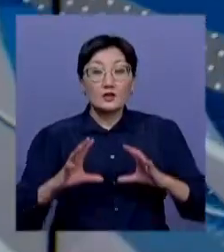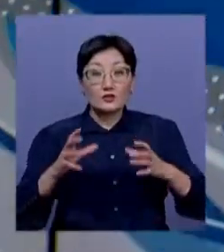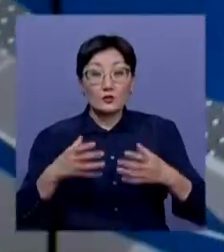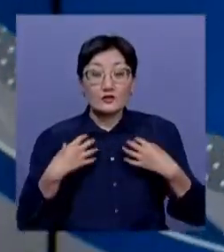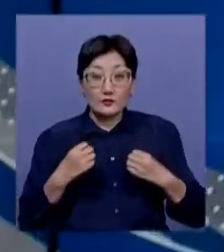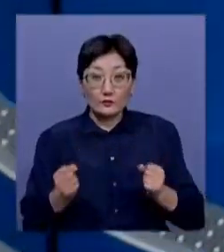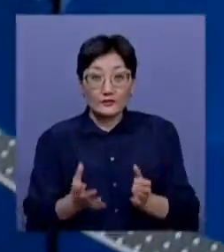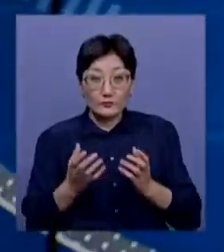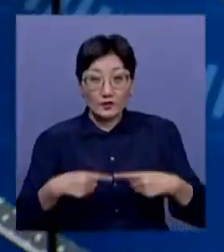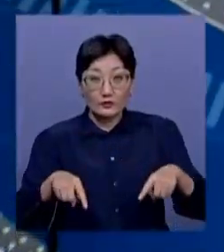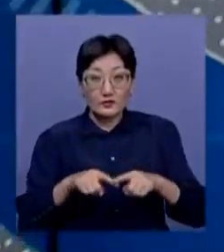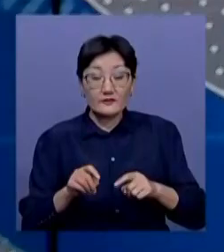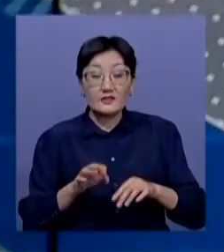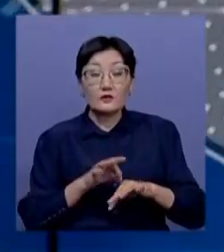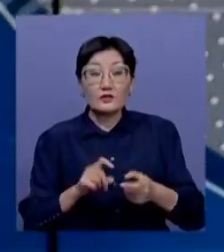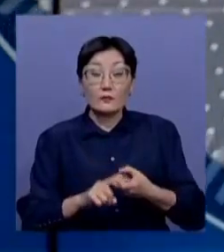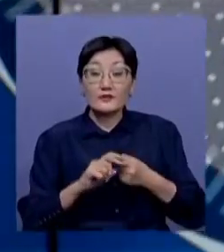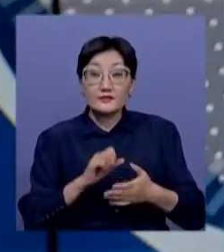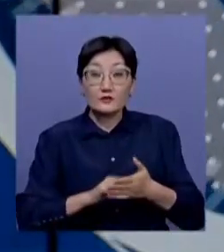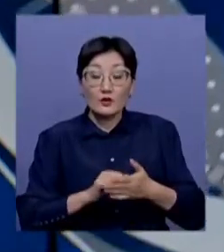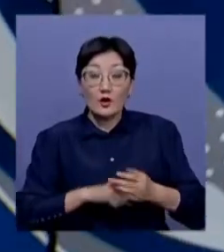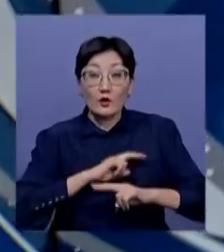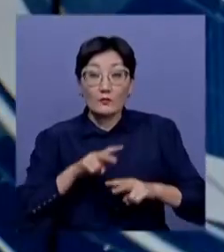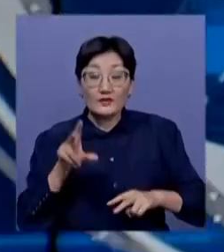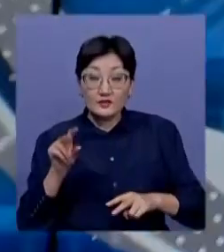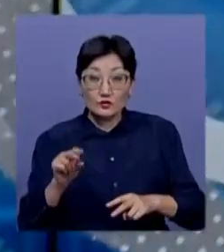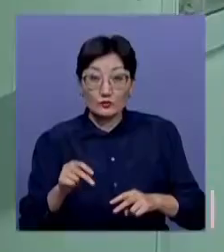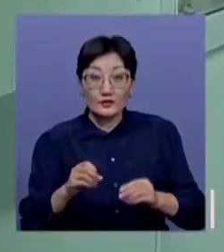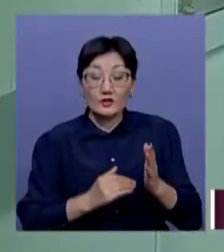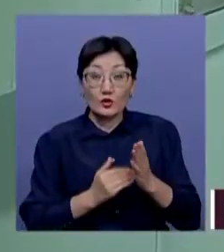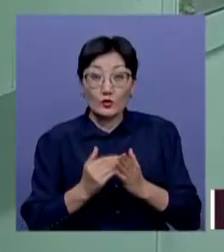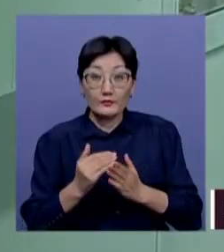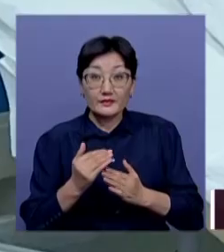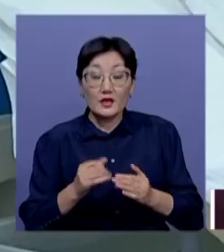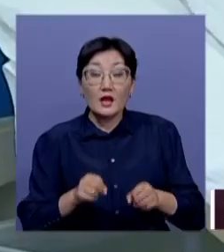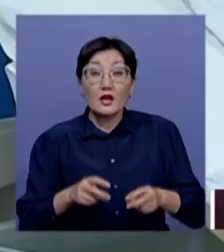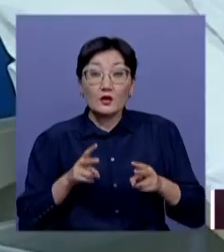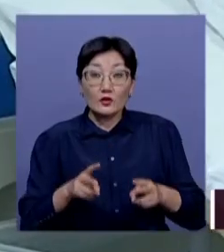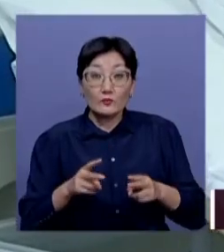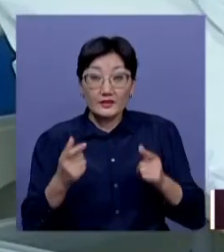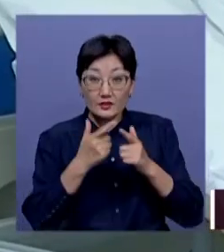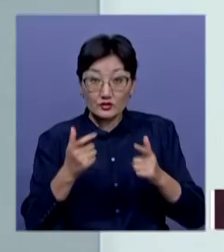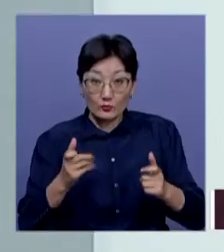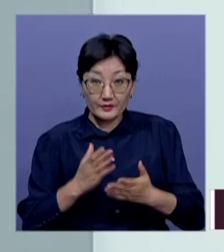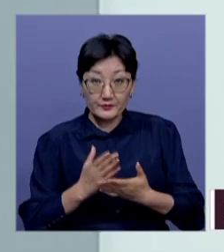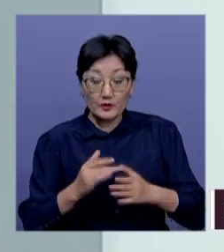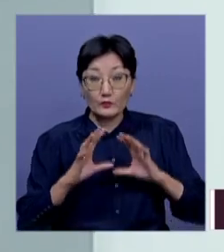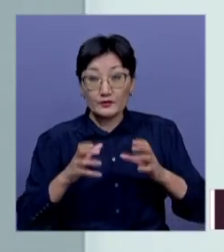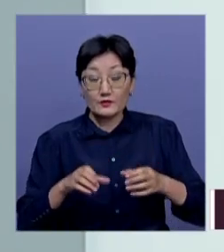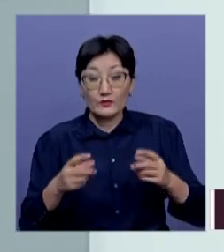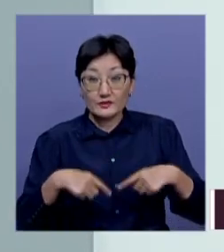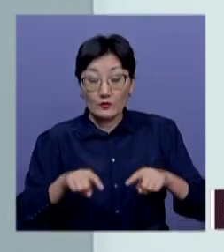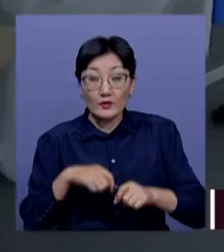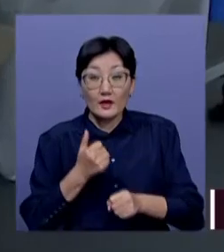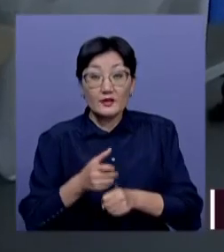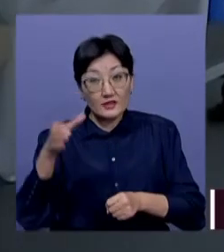Дүниежүзілік денсаулық сақтау ұйымы коронавирус салдарынан өлім-жітім санының күрт артып кетуі қатері туралы ескерту жасады. Халықаралық ұйымның